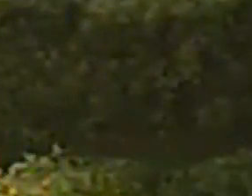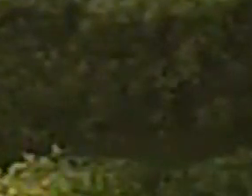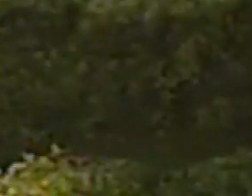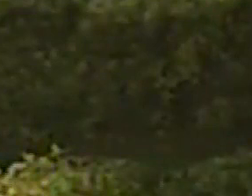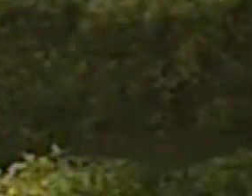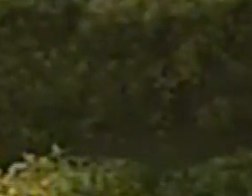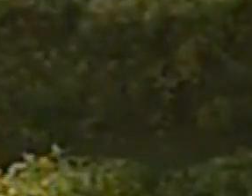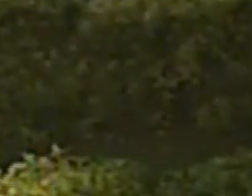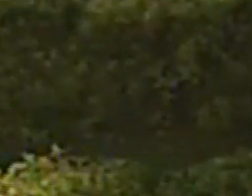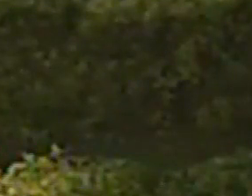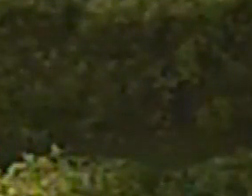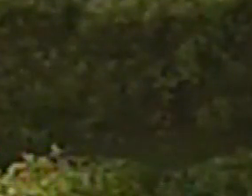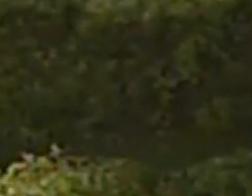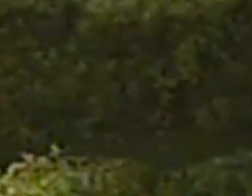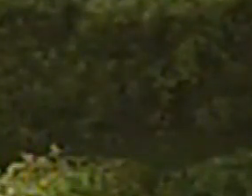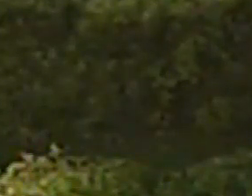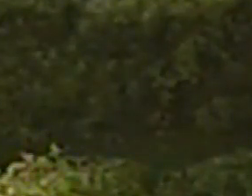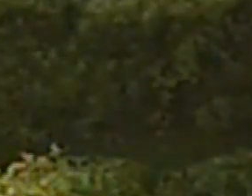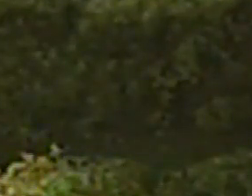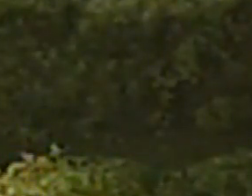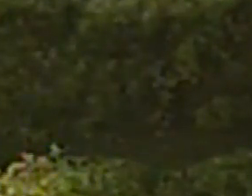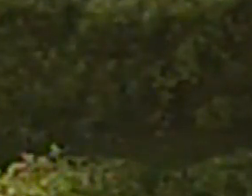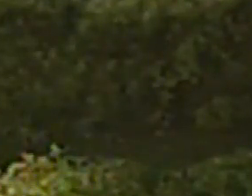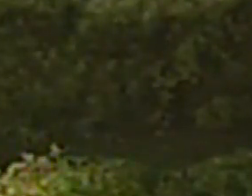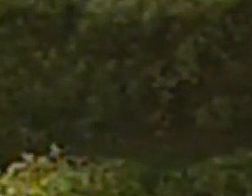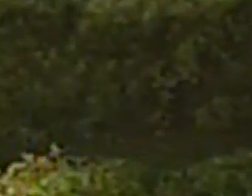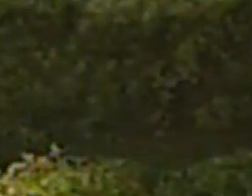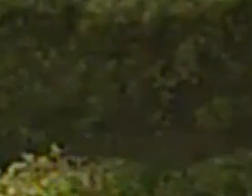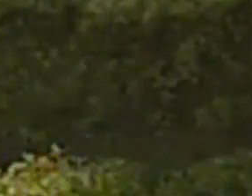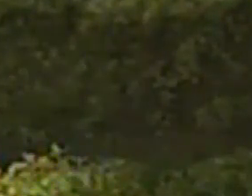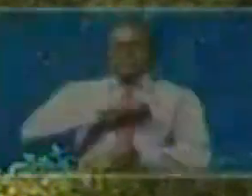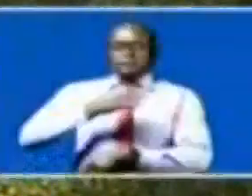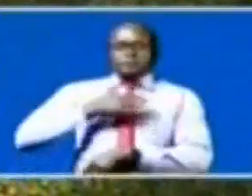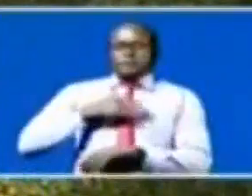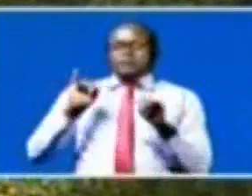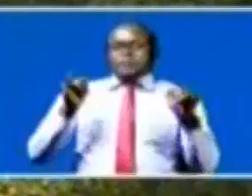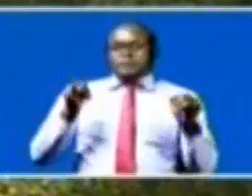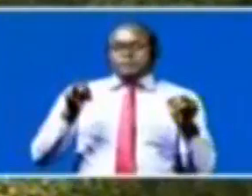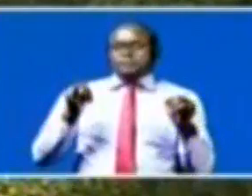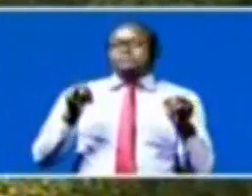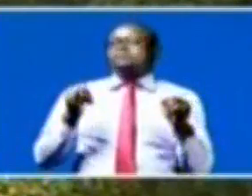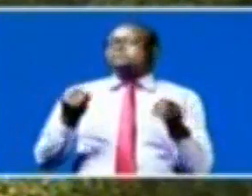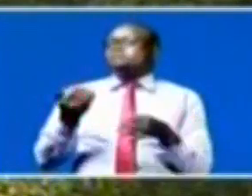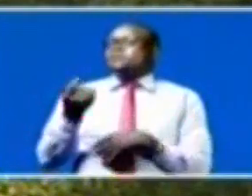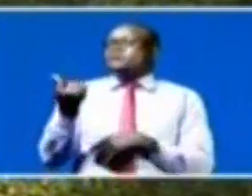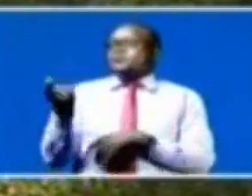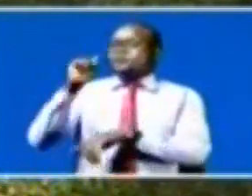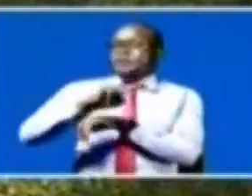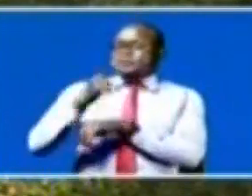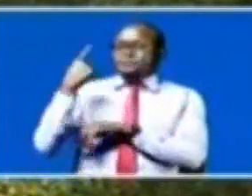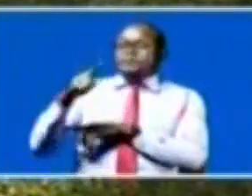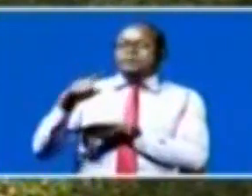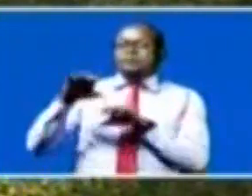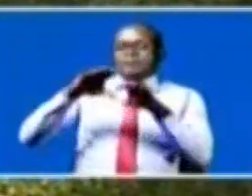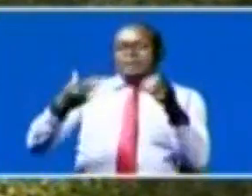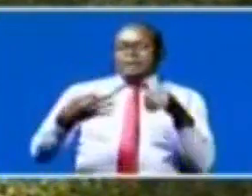Asante mtazamaji kwa kuendelea kwa nasi. Karibu tena uendelee kufaidi na taarifa zetu. Ni siku chache tu zimesalia kwa watahiniwa wa darasa la